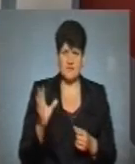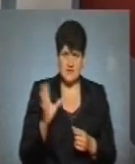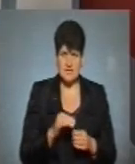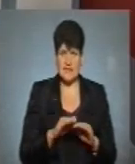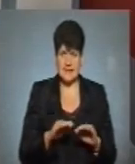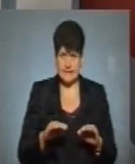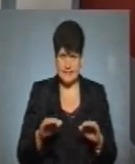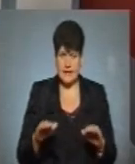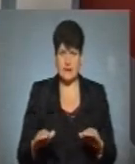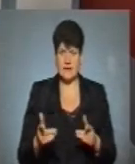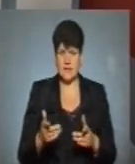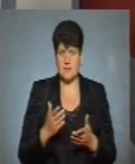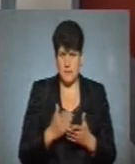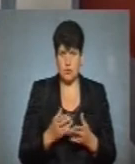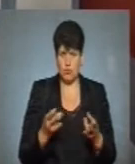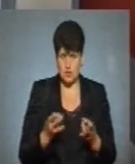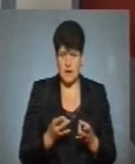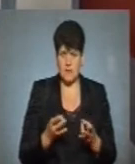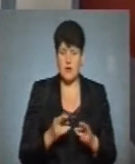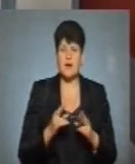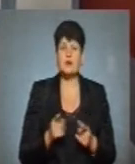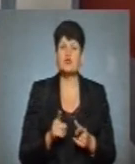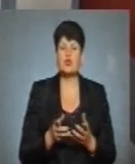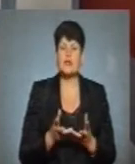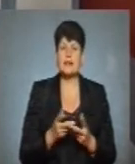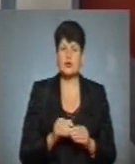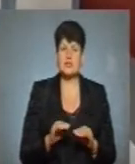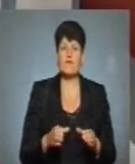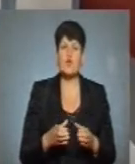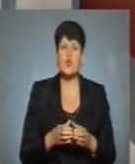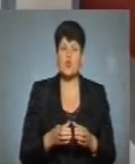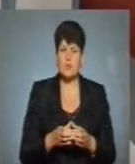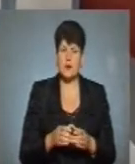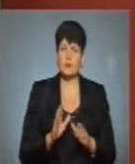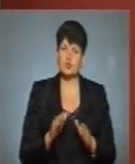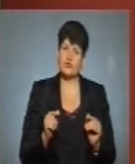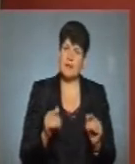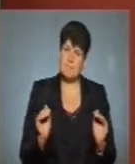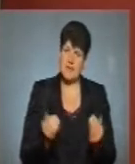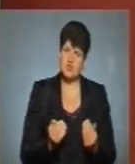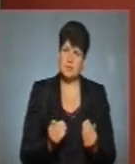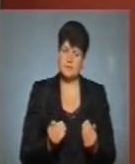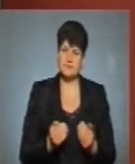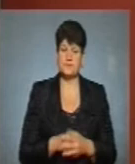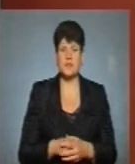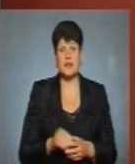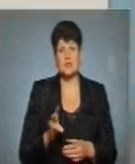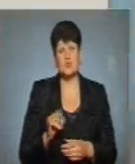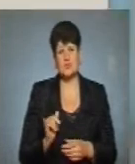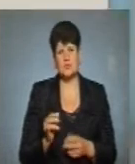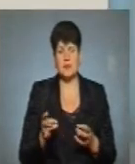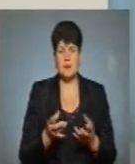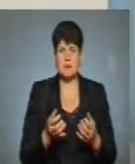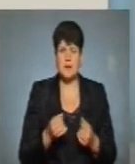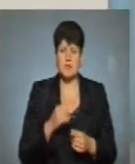які мають таку потребу. Як щодо кількості дітей у групах, чи будуть вони зменшені? Треба брати до уваги,